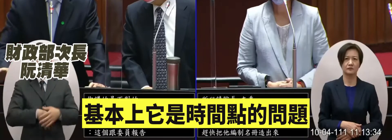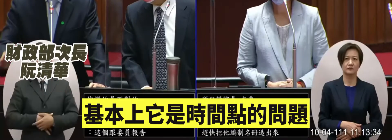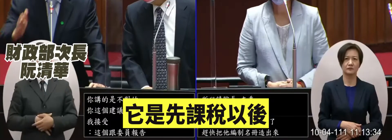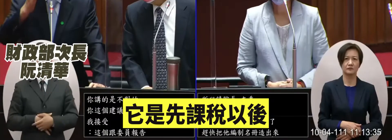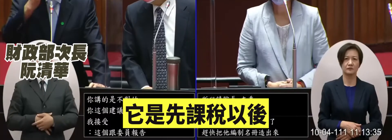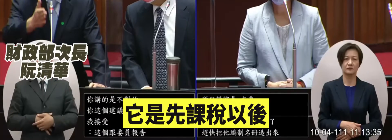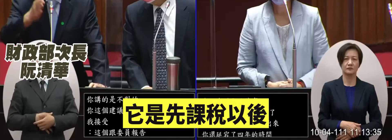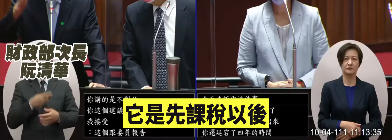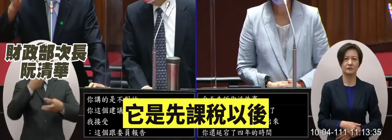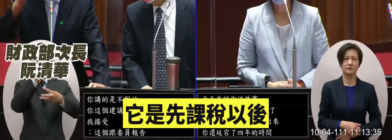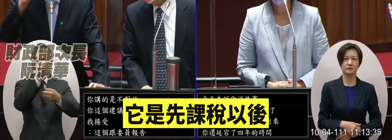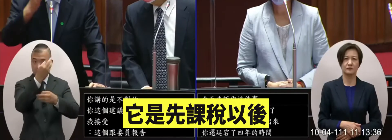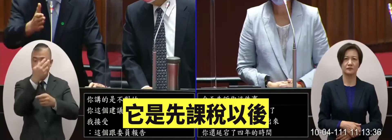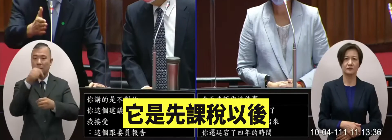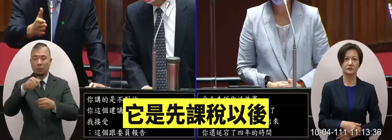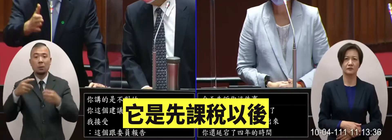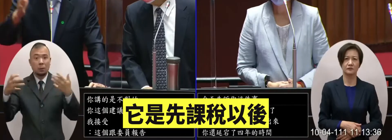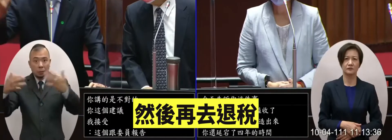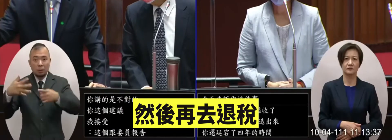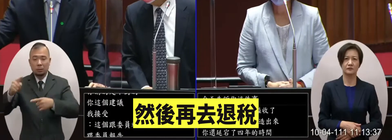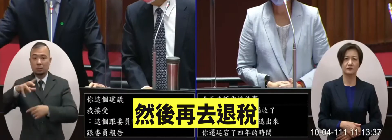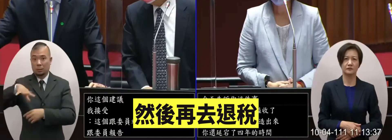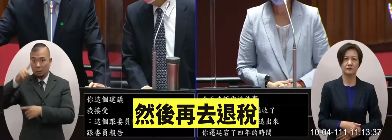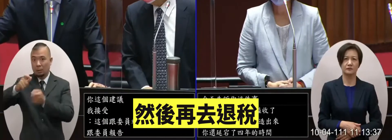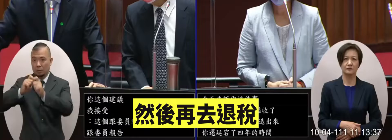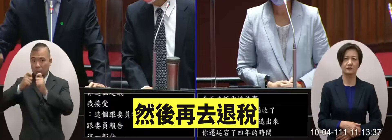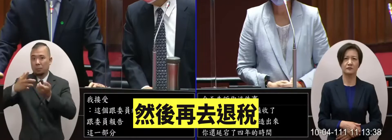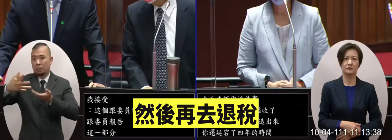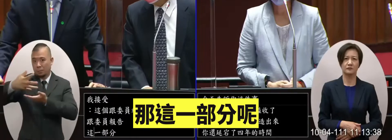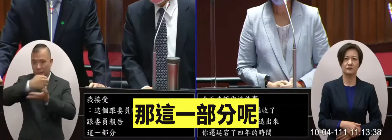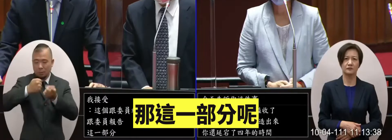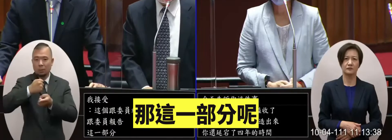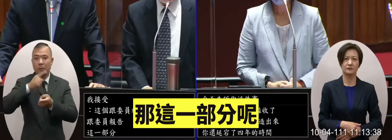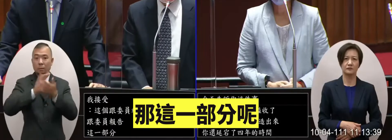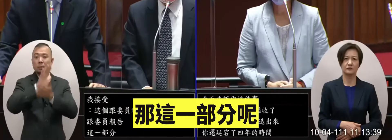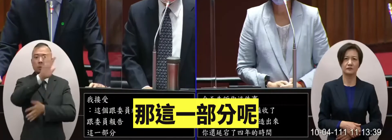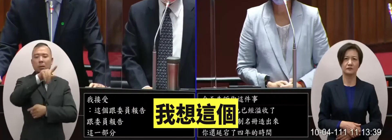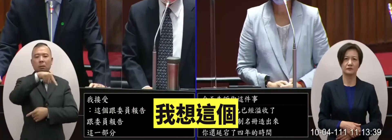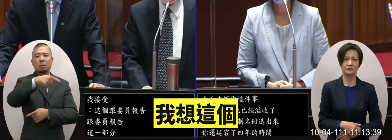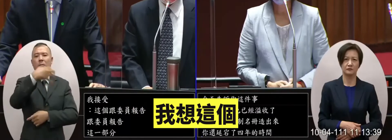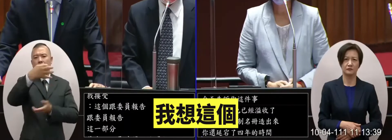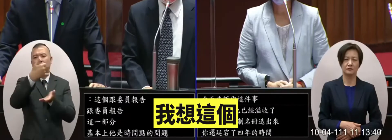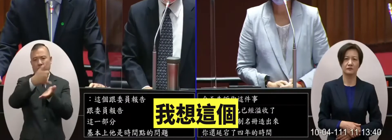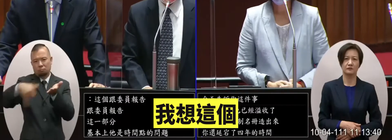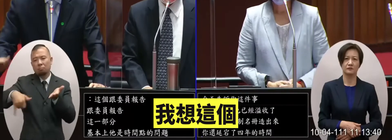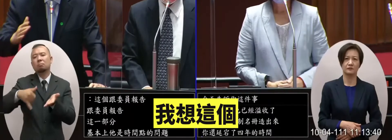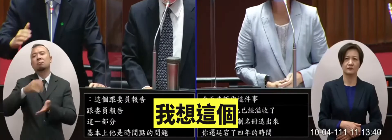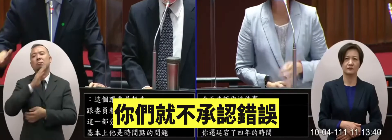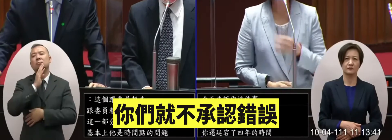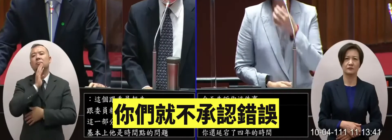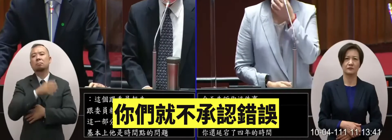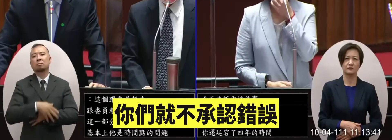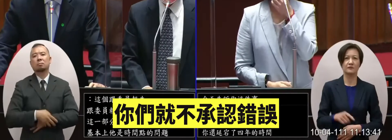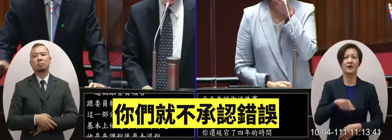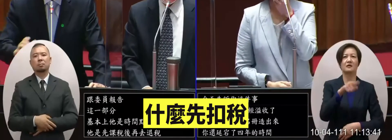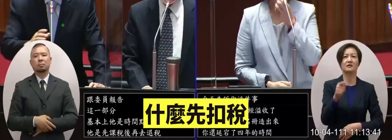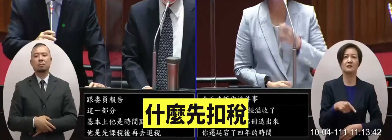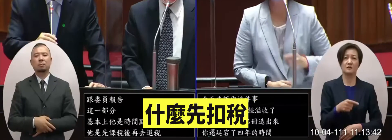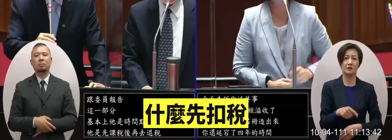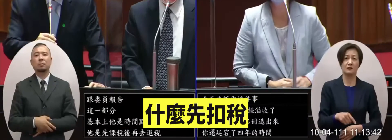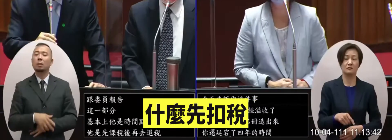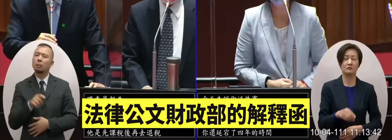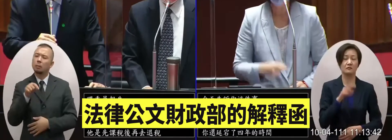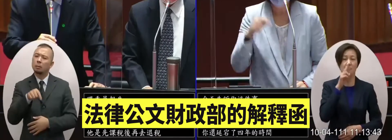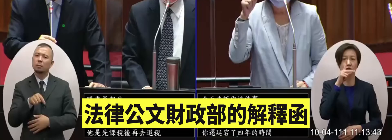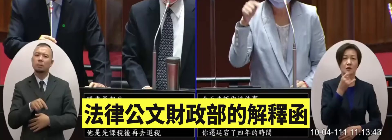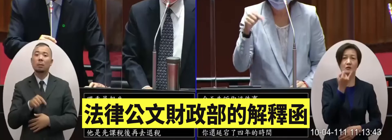间点的问题，它是先课税以后，然后呢再去退税。那这一部分呢，我们我想这个 你们就不承认抽什